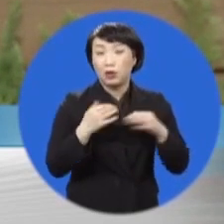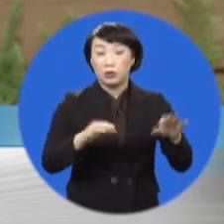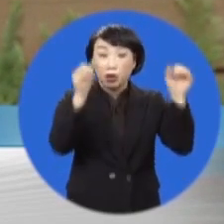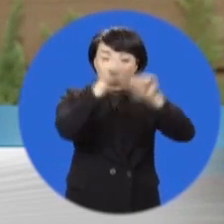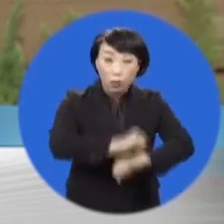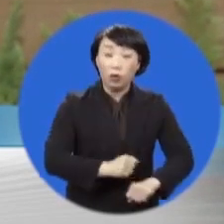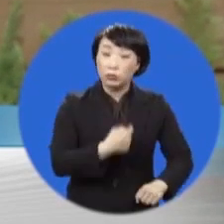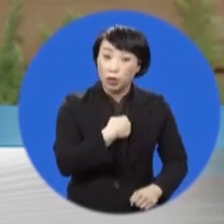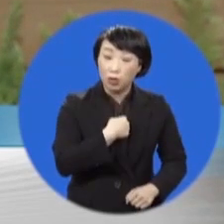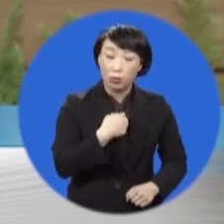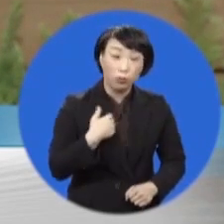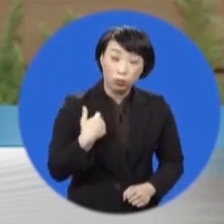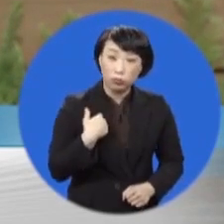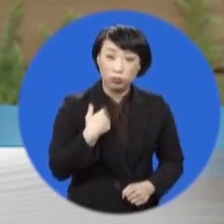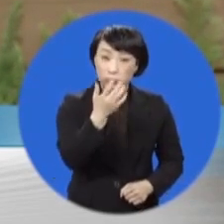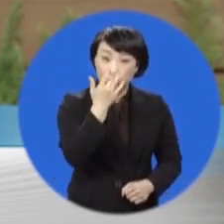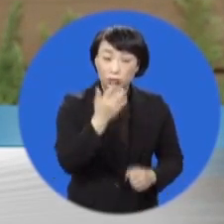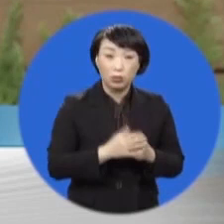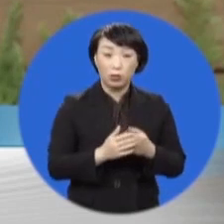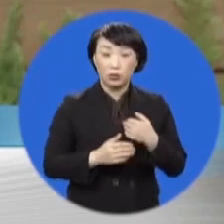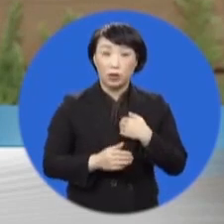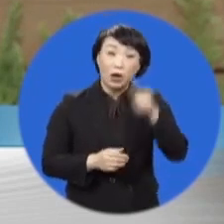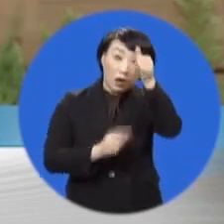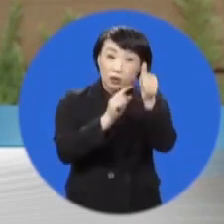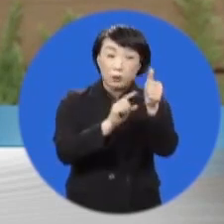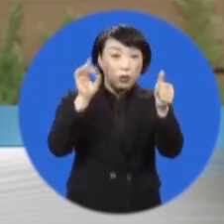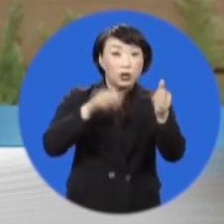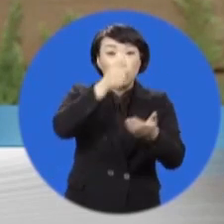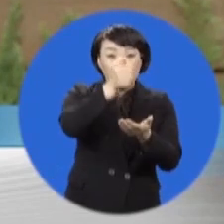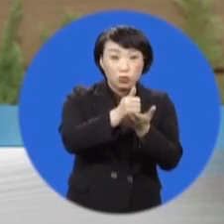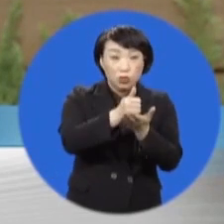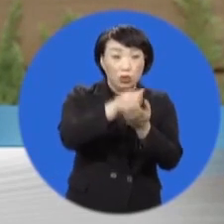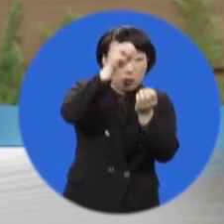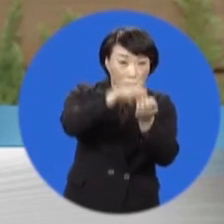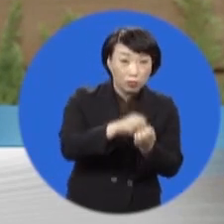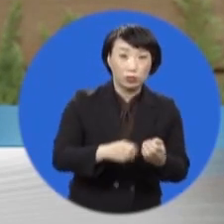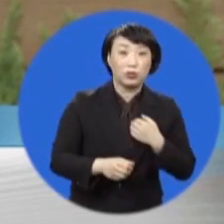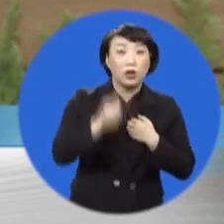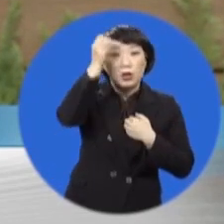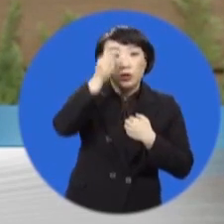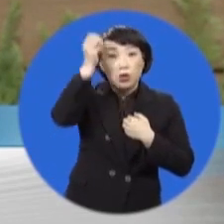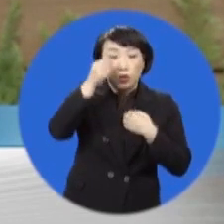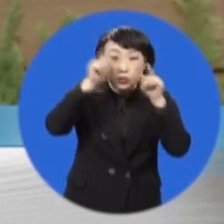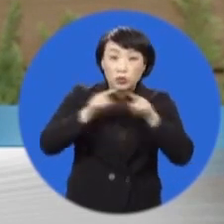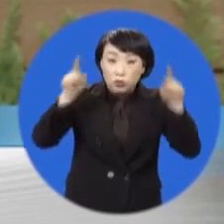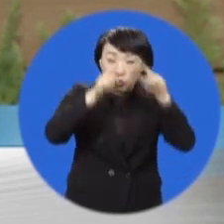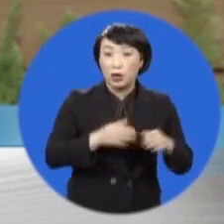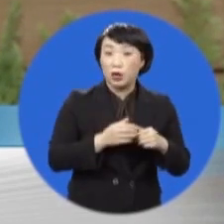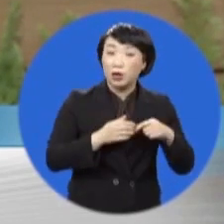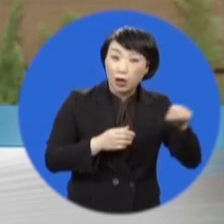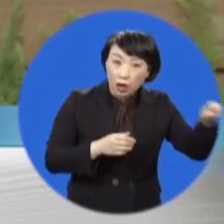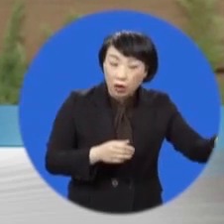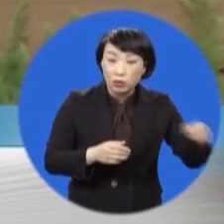멸망 의 냉 졌던 몰라 나는 아담의 뭔 제가 그렇게 4 오금을 쑥 이에 보내서